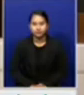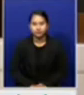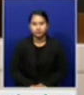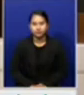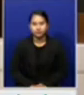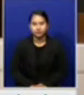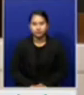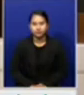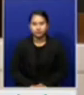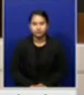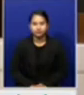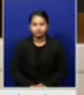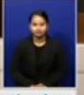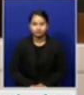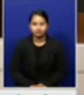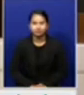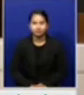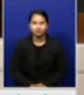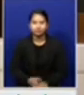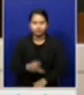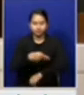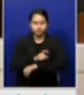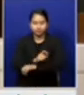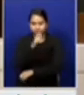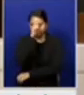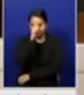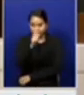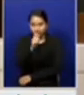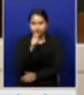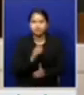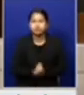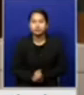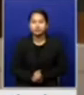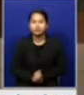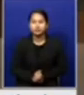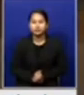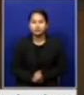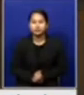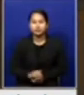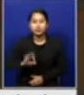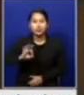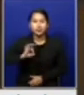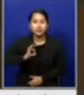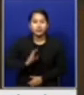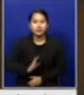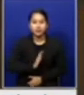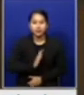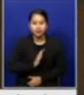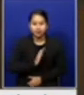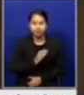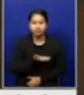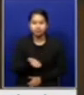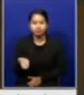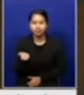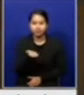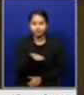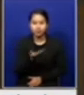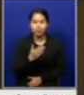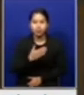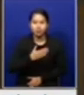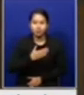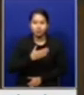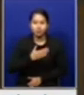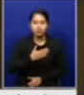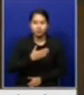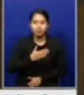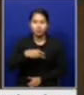ท่านประธานสภาที่เคารพท่านสมาชิกผู้ทรงเกียรติกับผมในบนศักดิ์บัวรุ่งงามสมาชิกสภาผู้แทนราษฎ